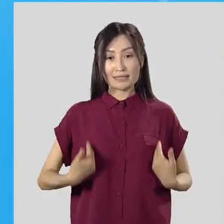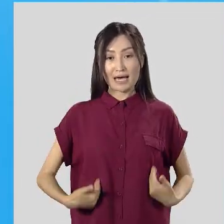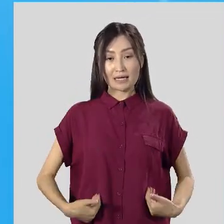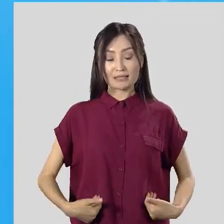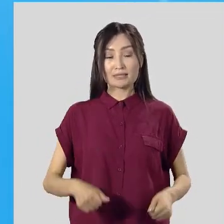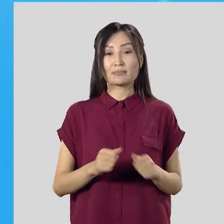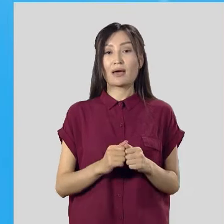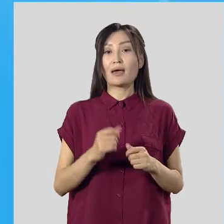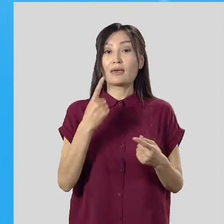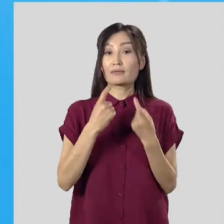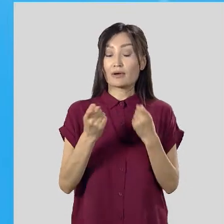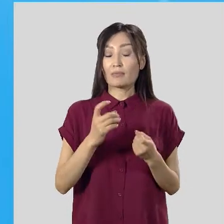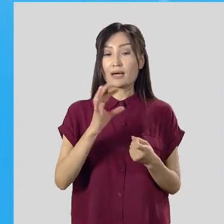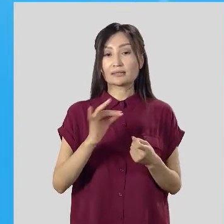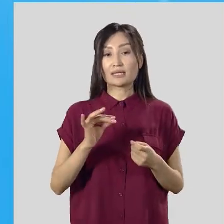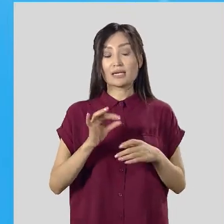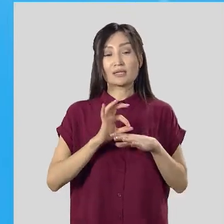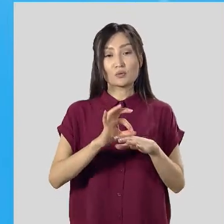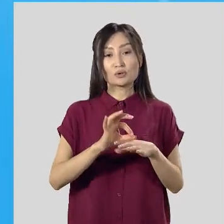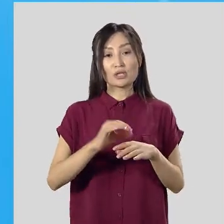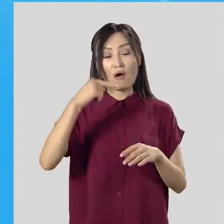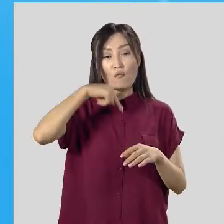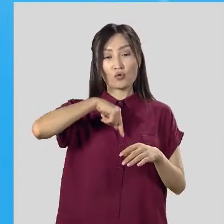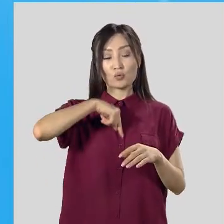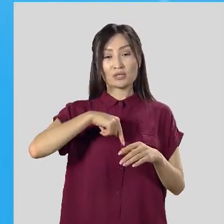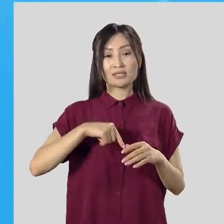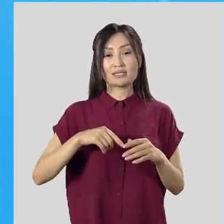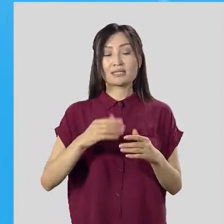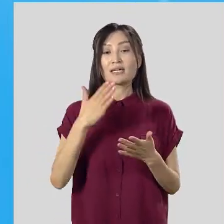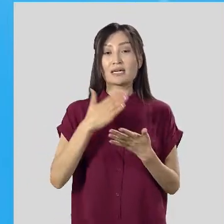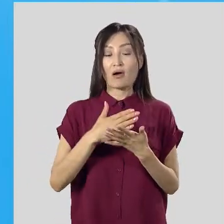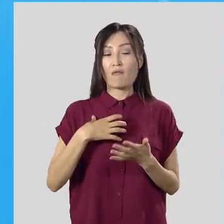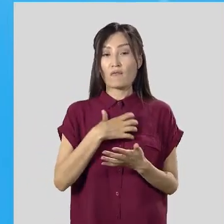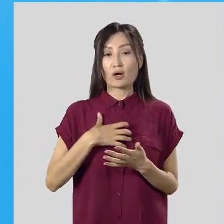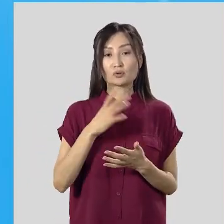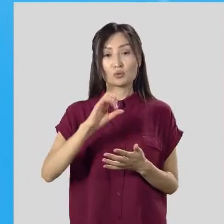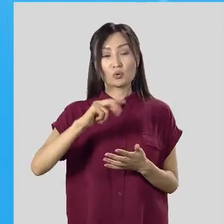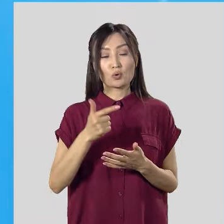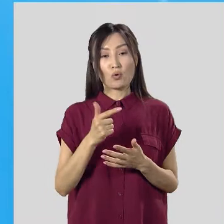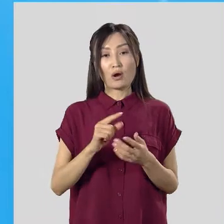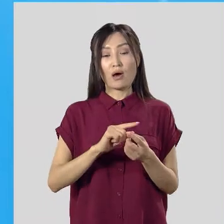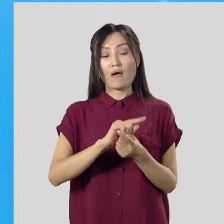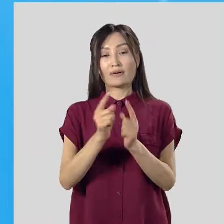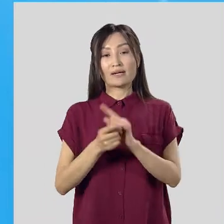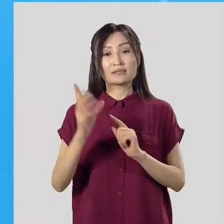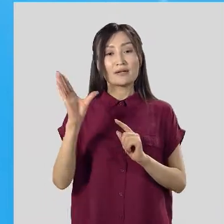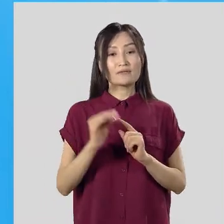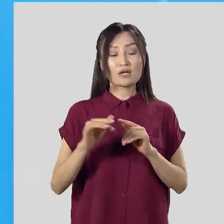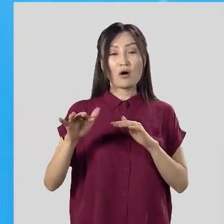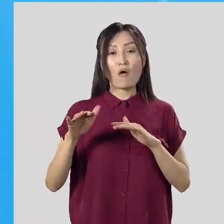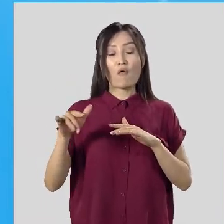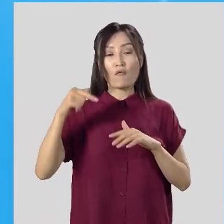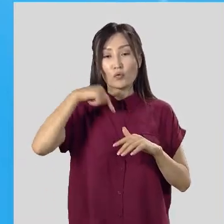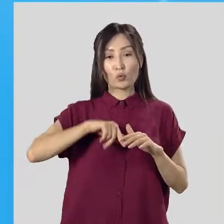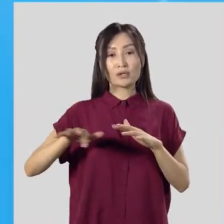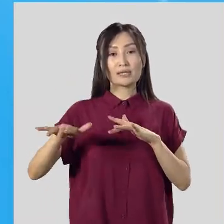организма. Информация, идущая из внутренней среды, играет важную роль в регуляции всех внутренних